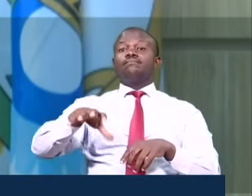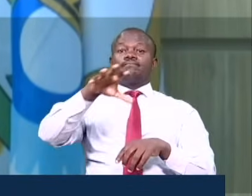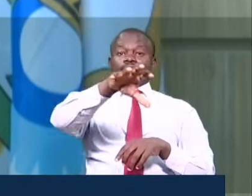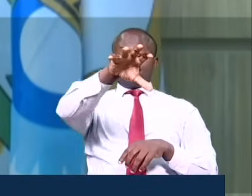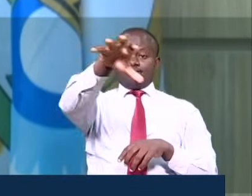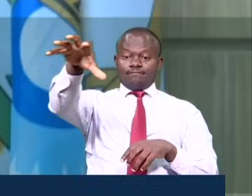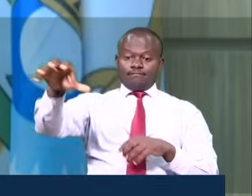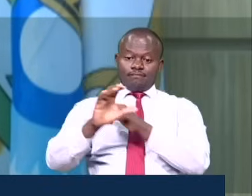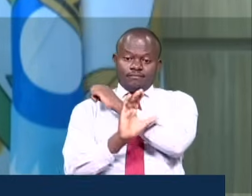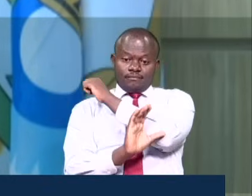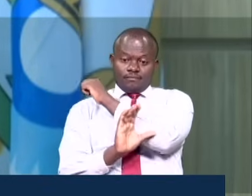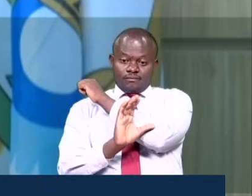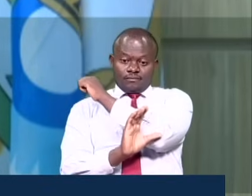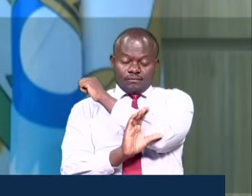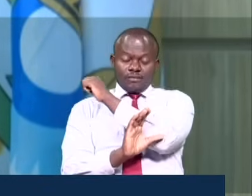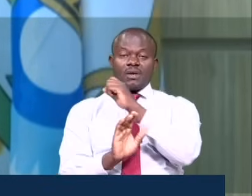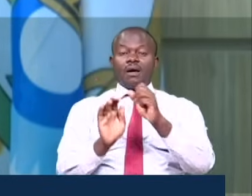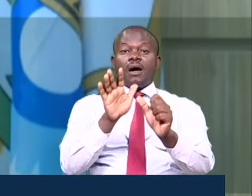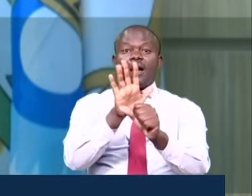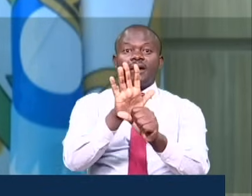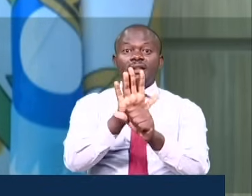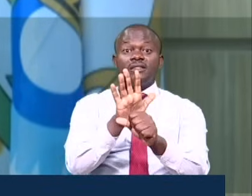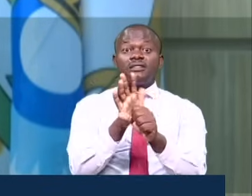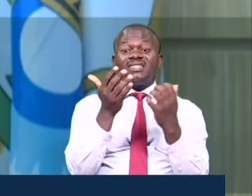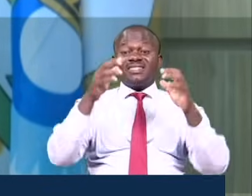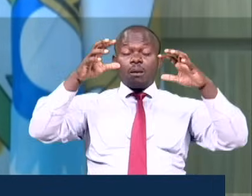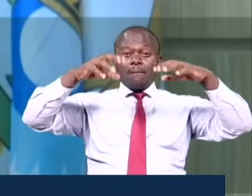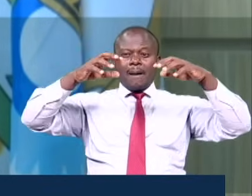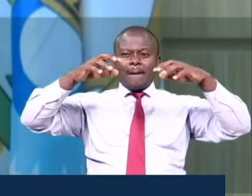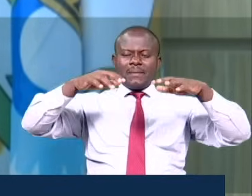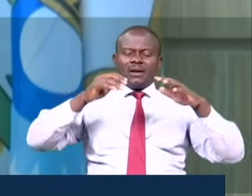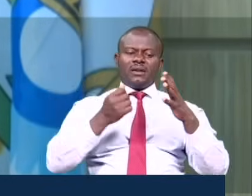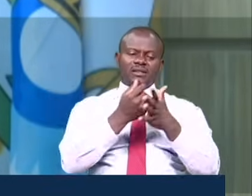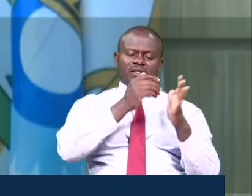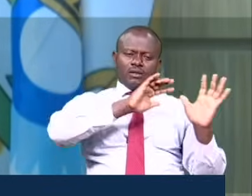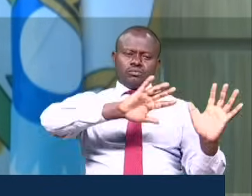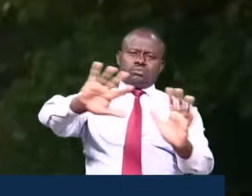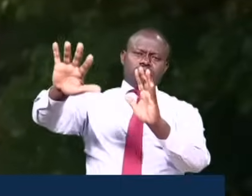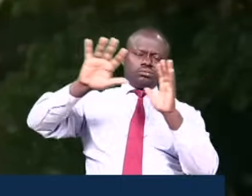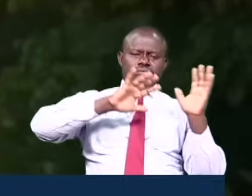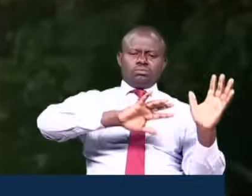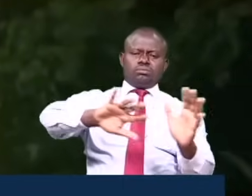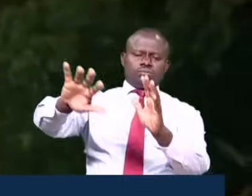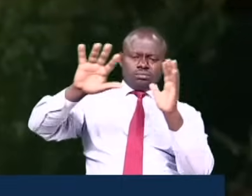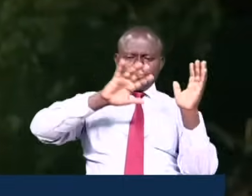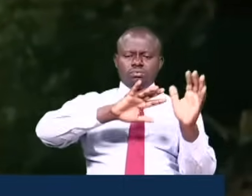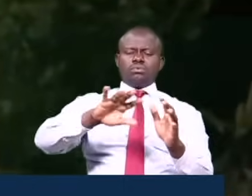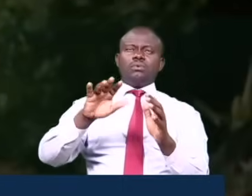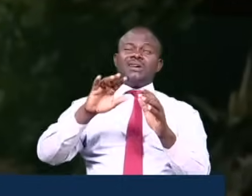Ahenshi iyi mvura yateje inkubi y'umuyaga n'inkuba bitwara ubuzima